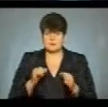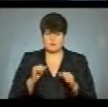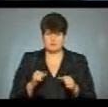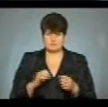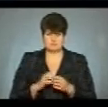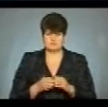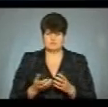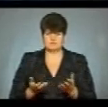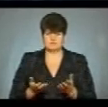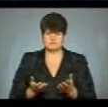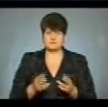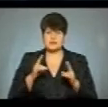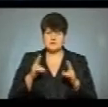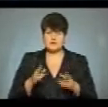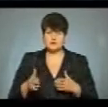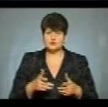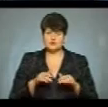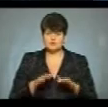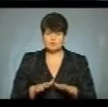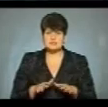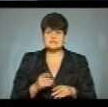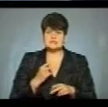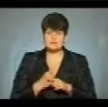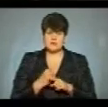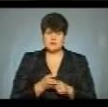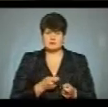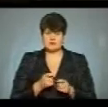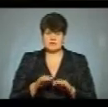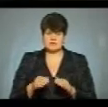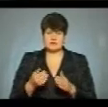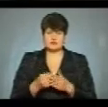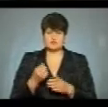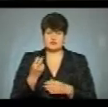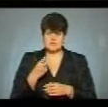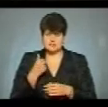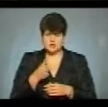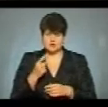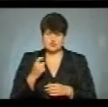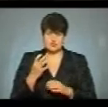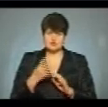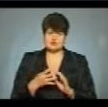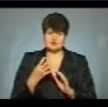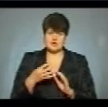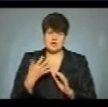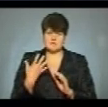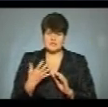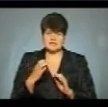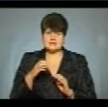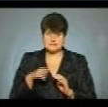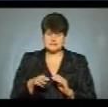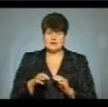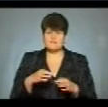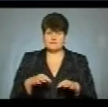колізія. Правила дорожнього руху забороняють перевозити дітей віком до 12 років із зростом до 145 см автобус